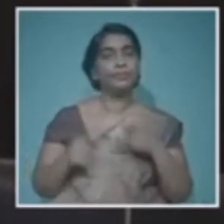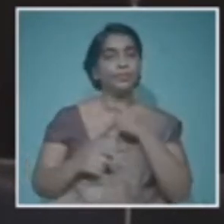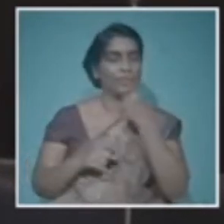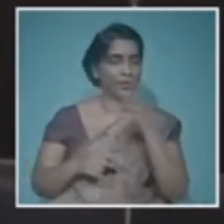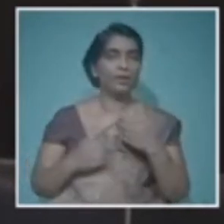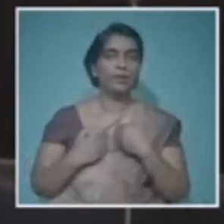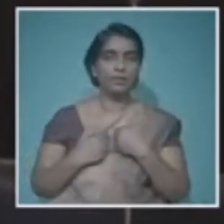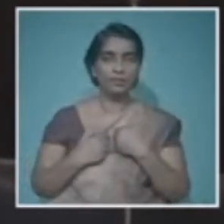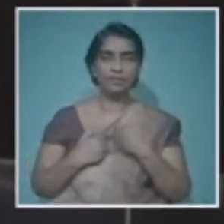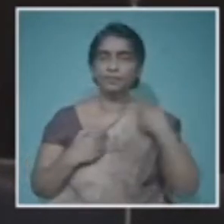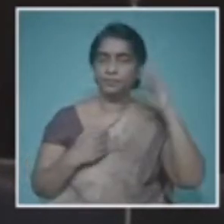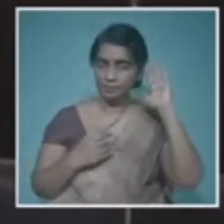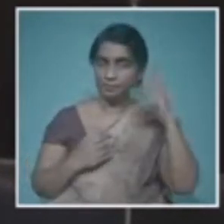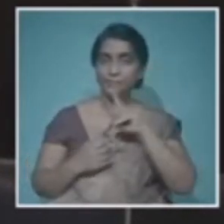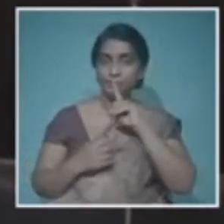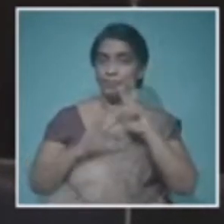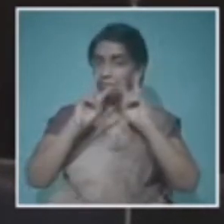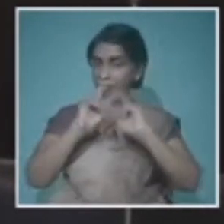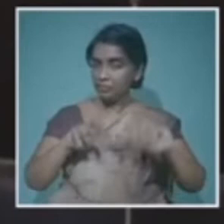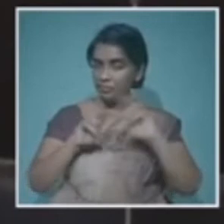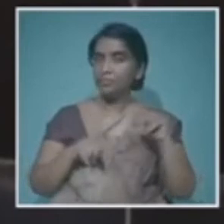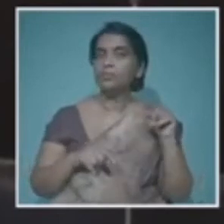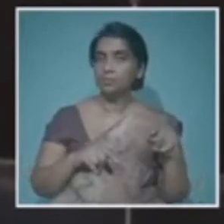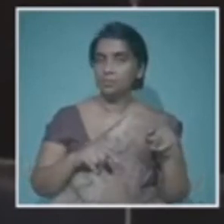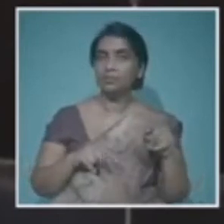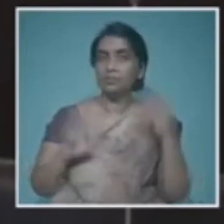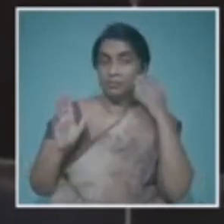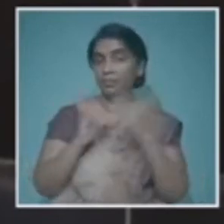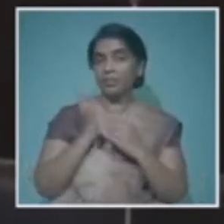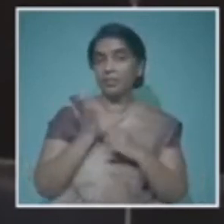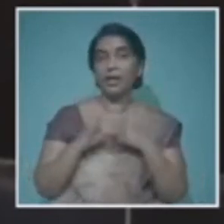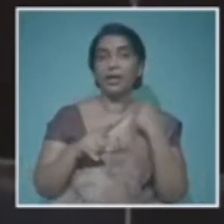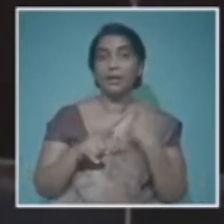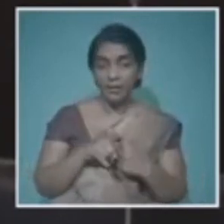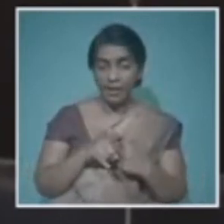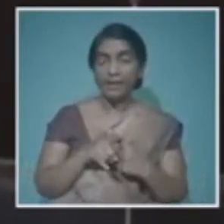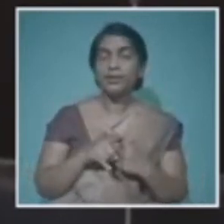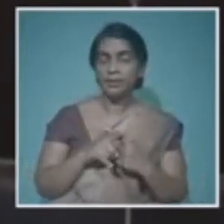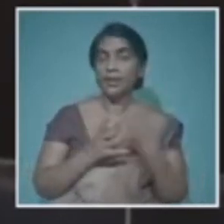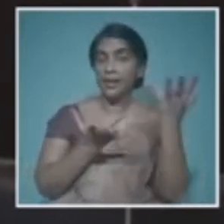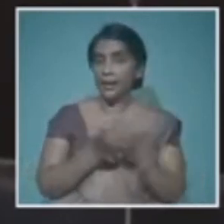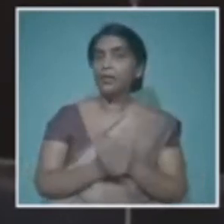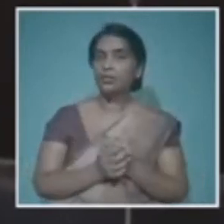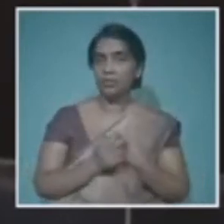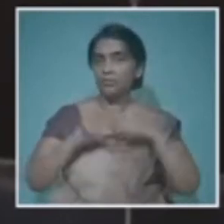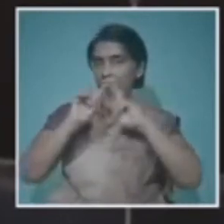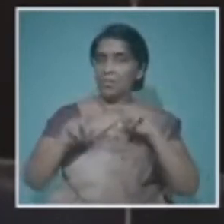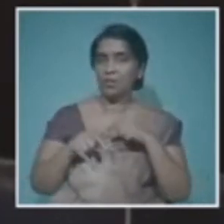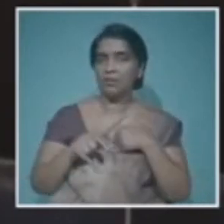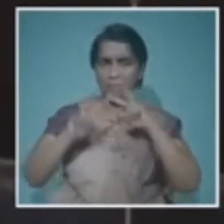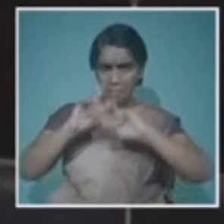මම අර විශේෂයෙන් ඔබතුමා කියපු පර්යේෂණ වලින් බදු යකරන ධර්ම ප්‍රයත්නය ගැන මම මැදිහත් වෙන්න. මොකද